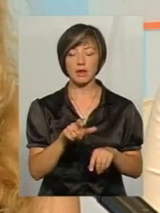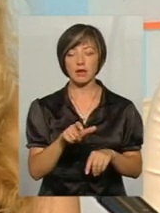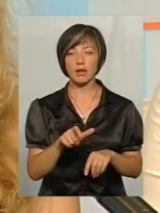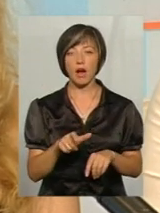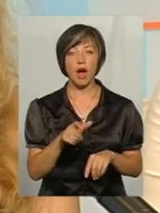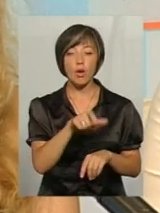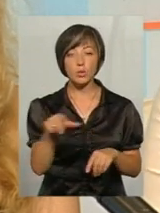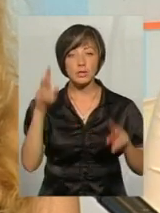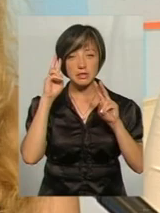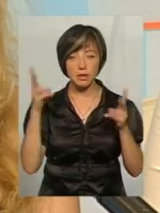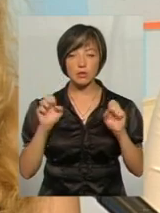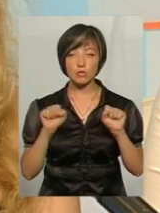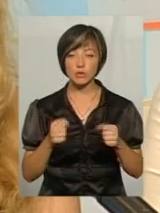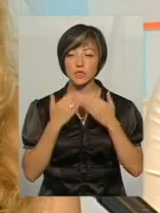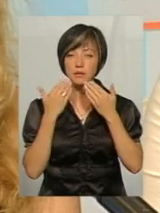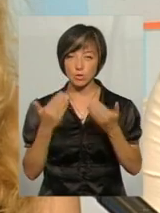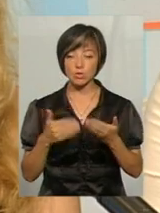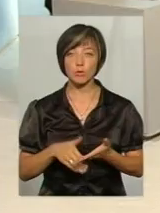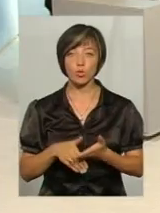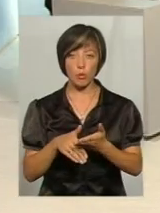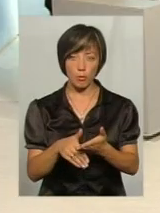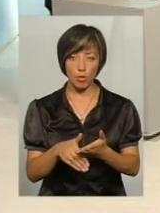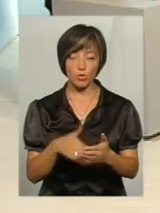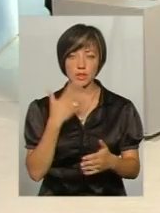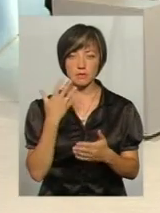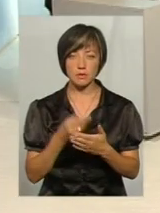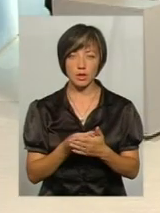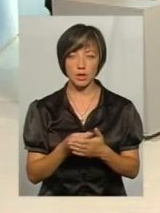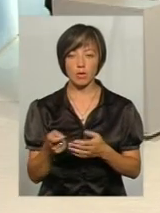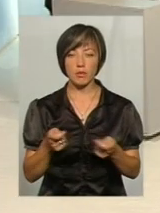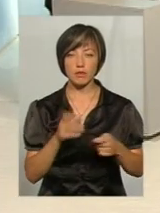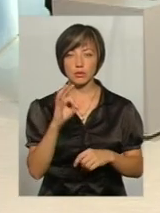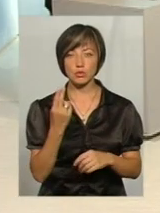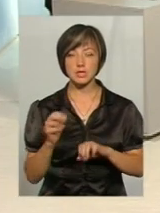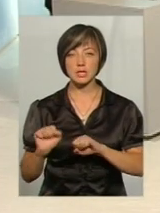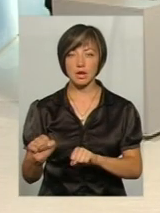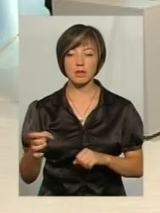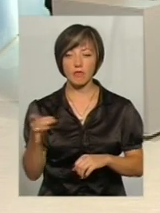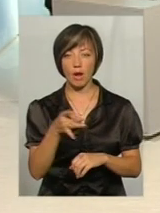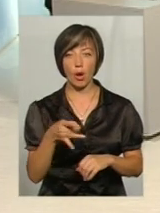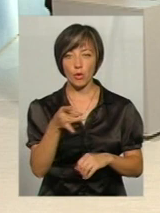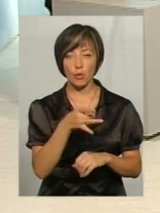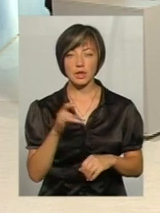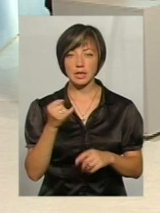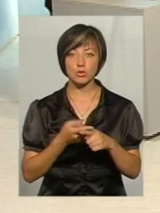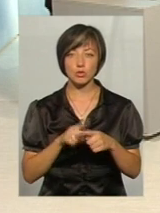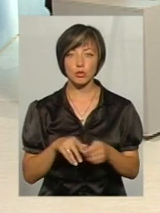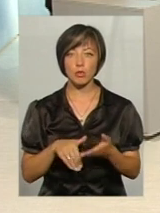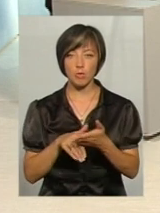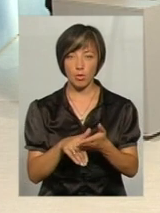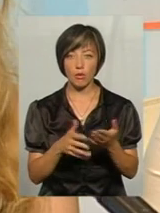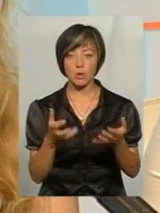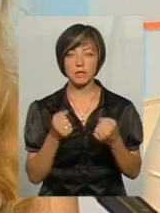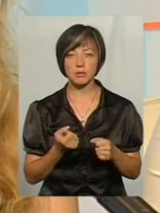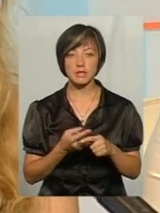люди не знають, що вони можуть звернутися по допомогу в свої управління соціального захисту в районі, і цю допомогу державно